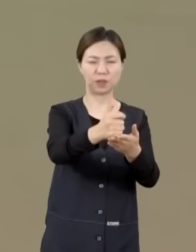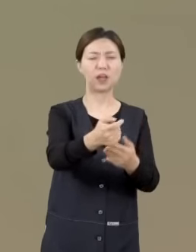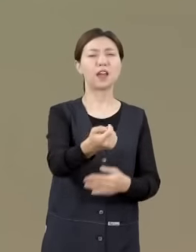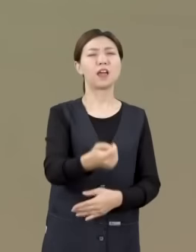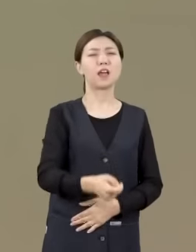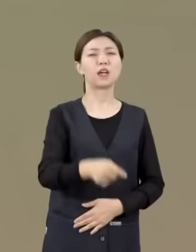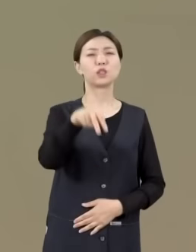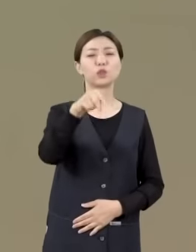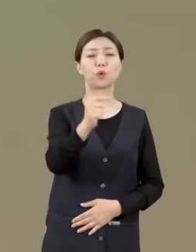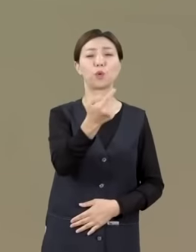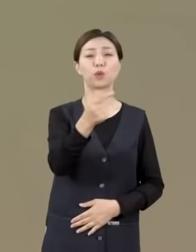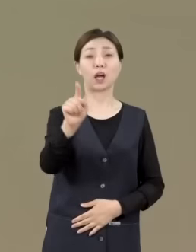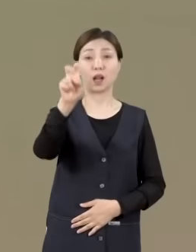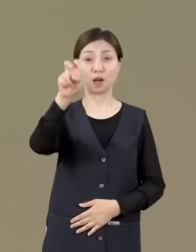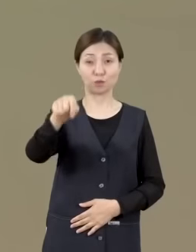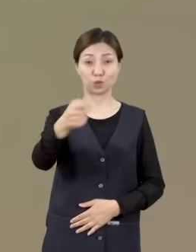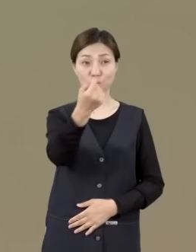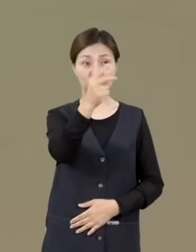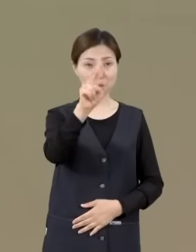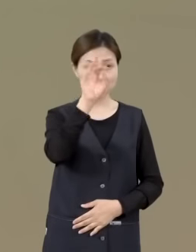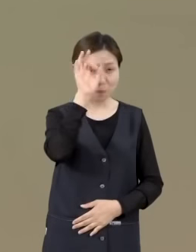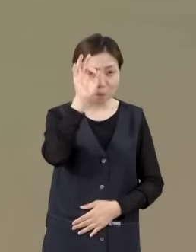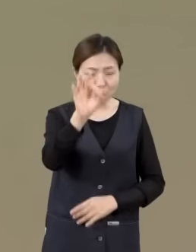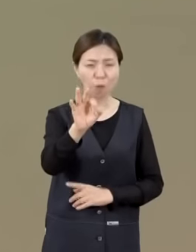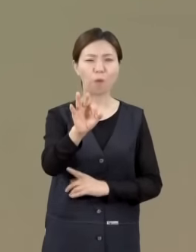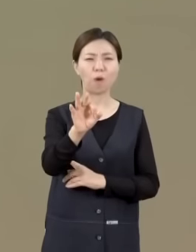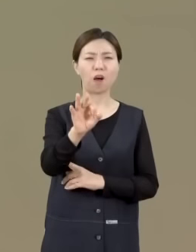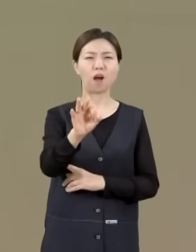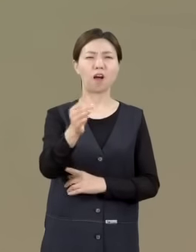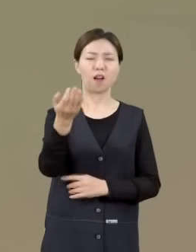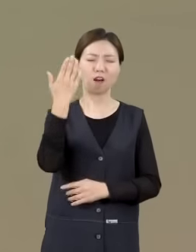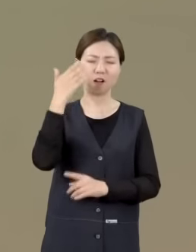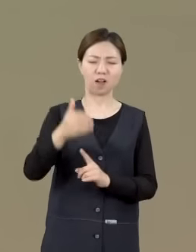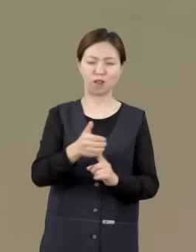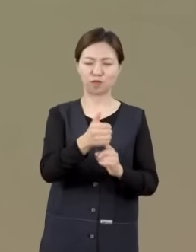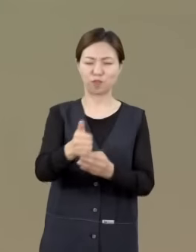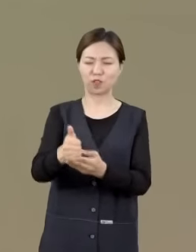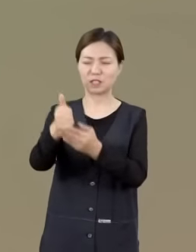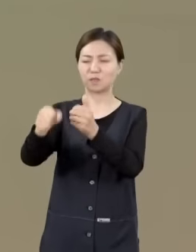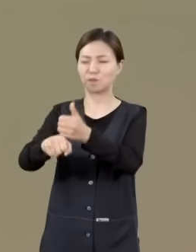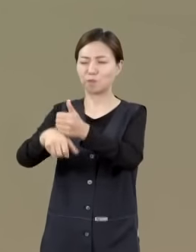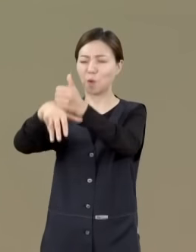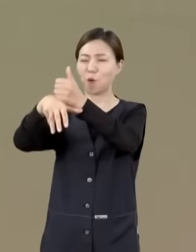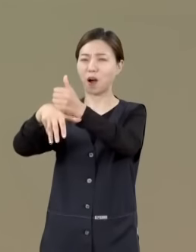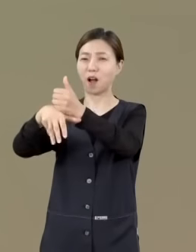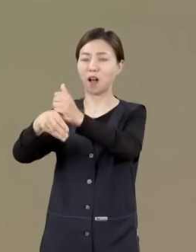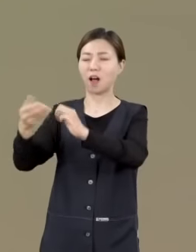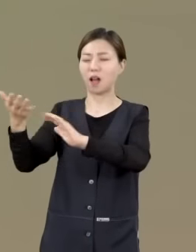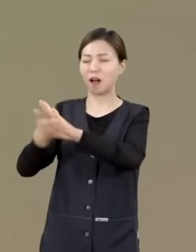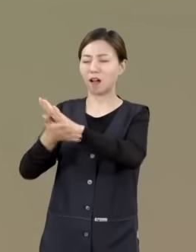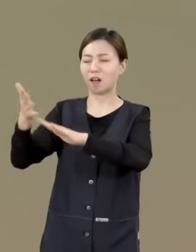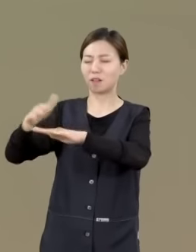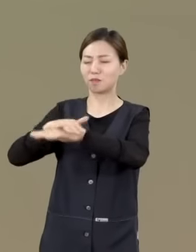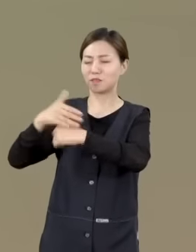불보살님의 가피 이야기를 들으면서 신심을 키워